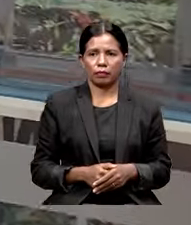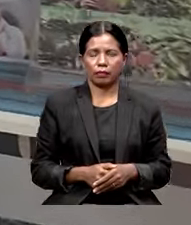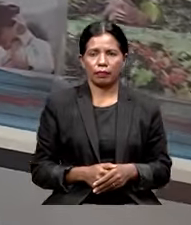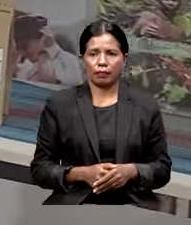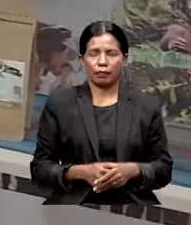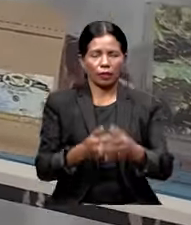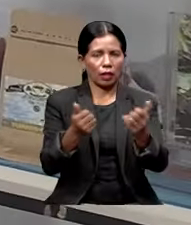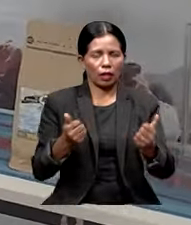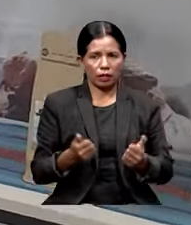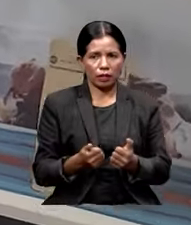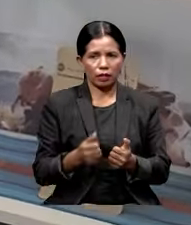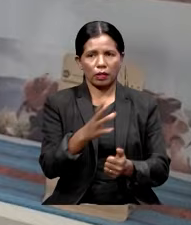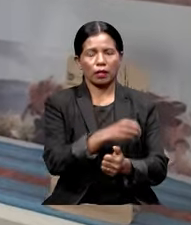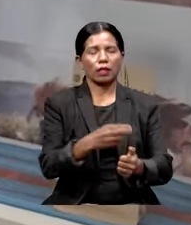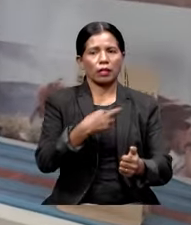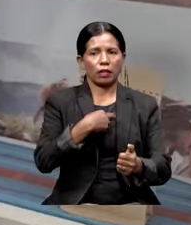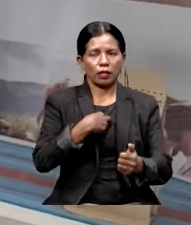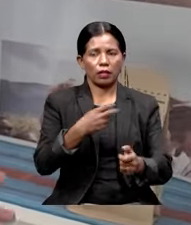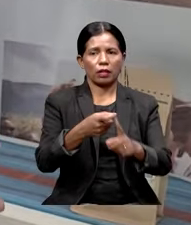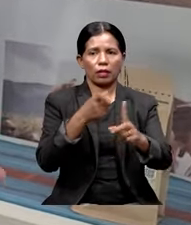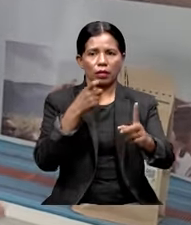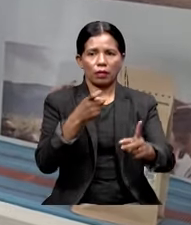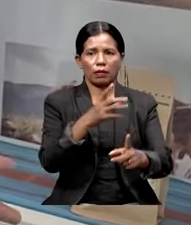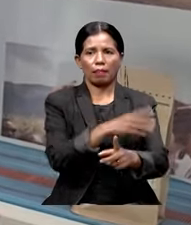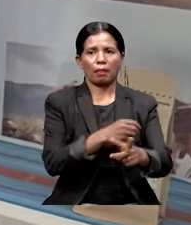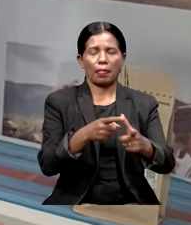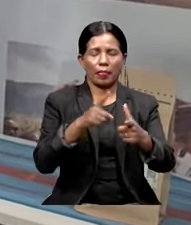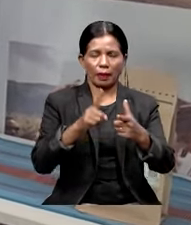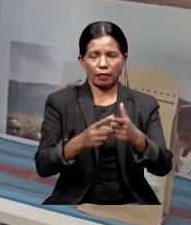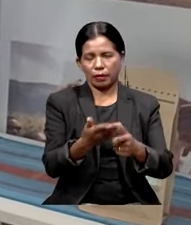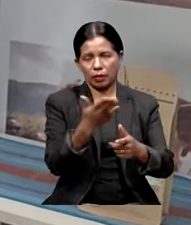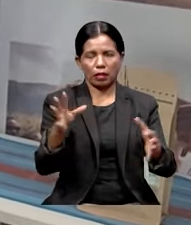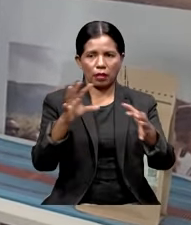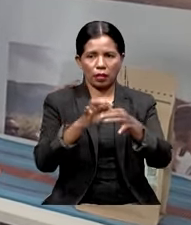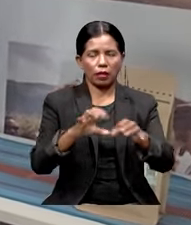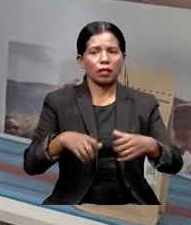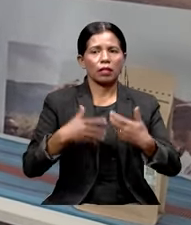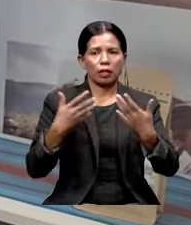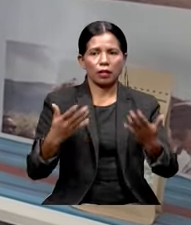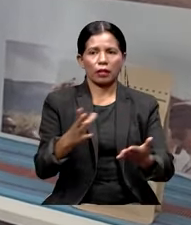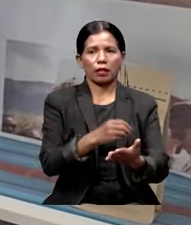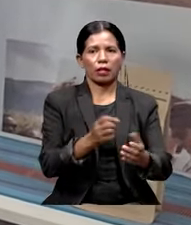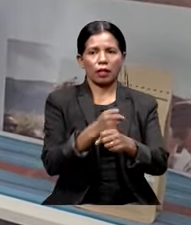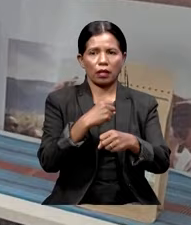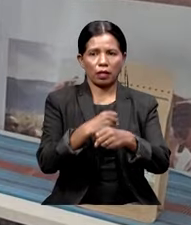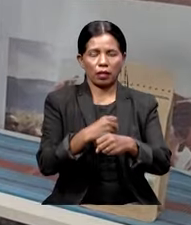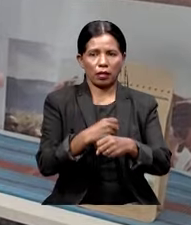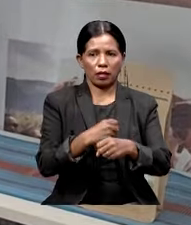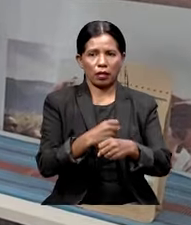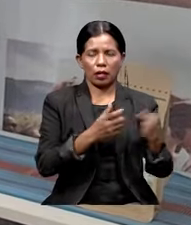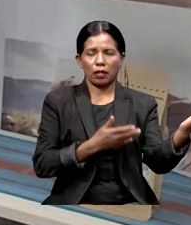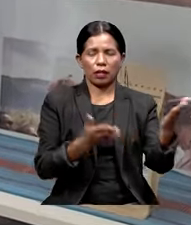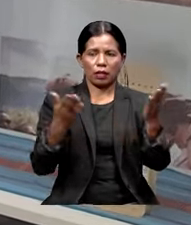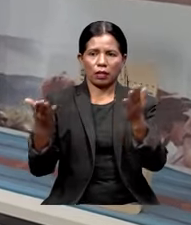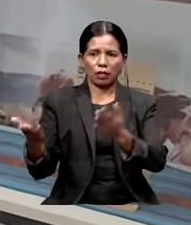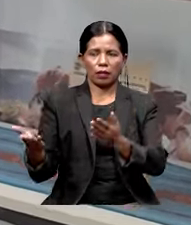rasik, asosiasi sang rasik lihusi mana sih membro hirona mak produk hirona mak